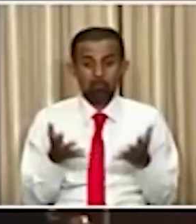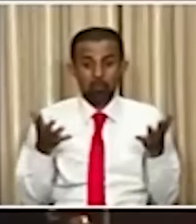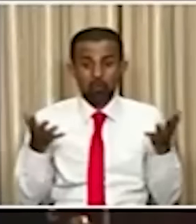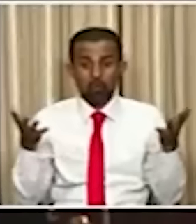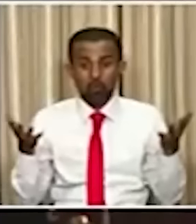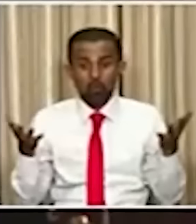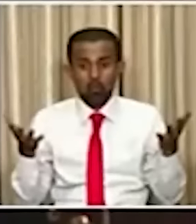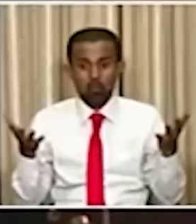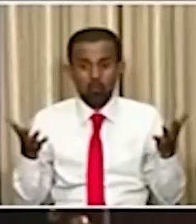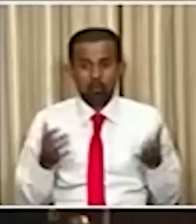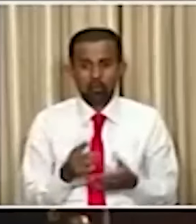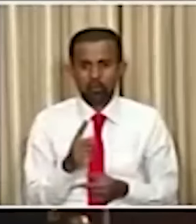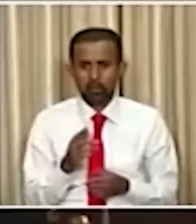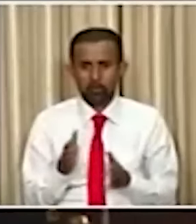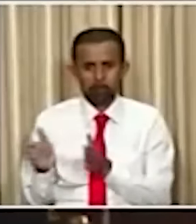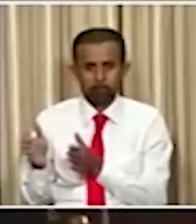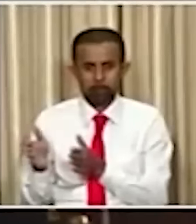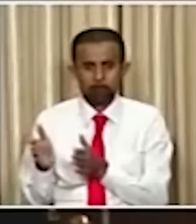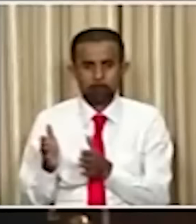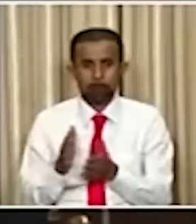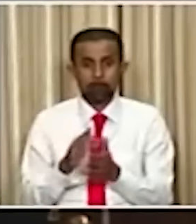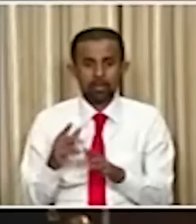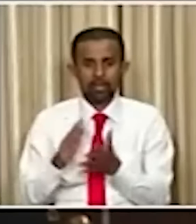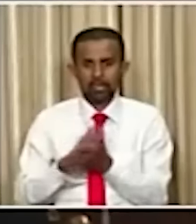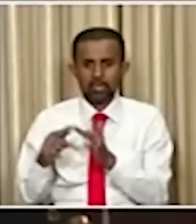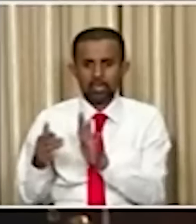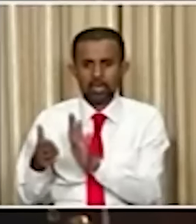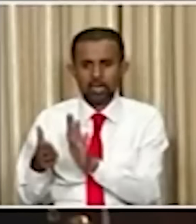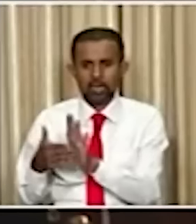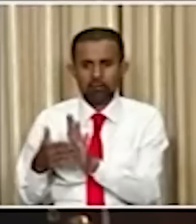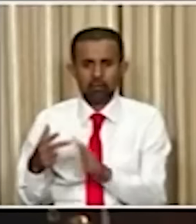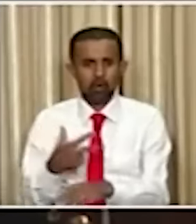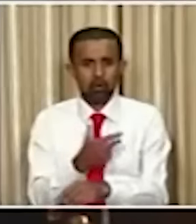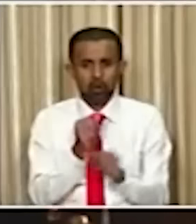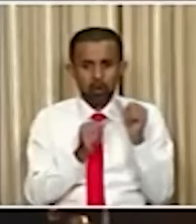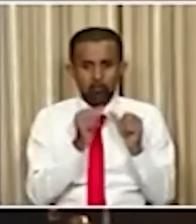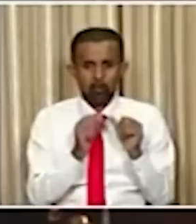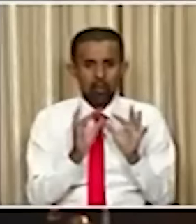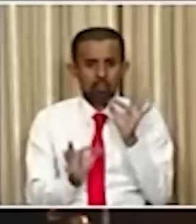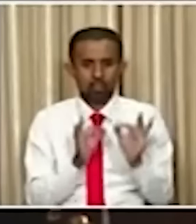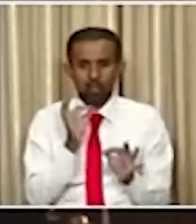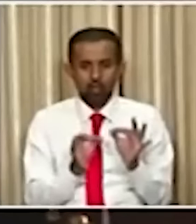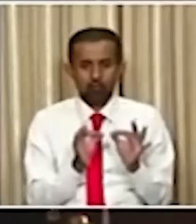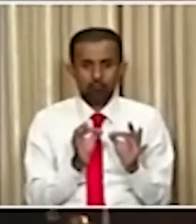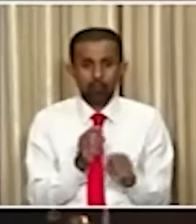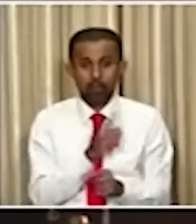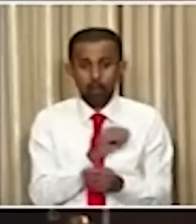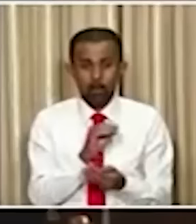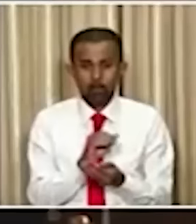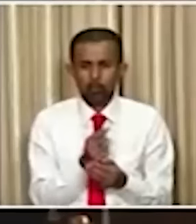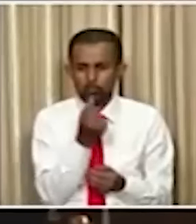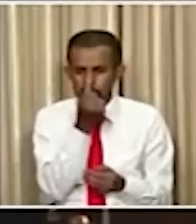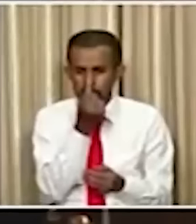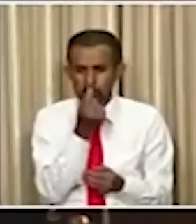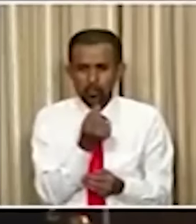Karanova, Ekapataging, may human liberalin Kirausa de Pilibada, Kiana Katawe, Aratiana, Poti Poti